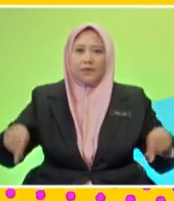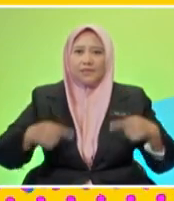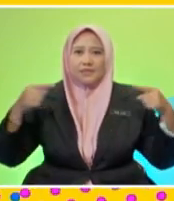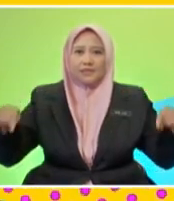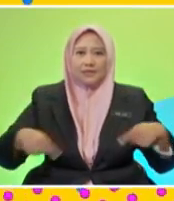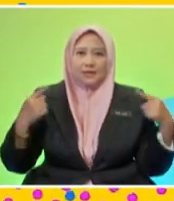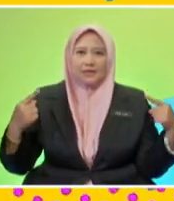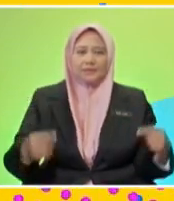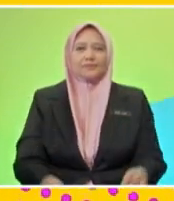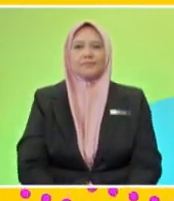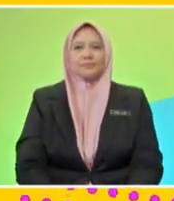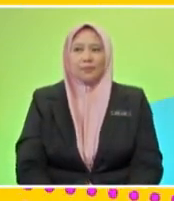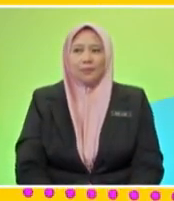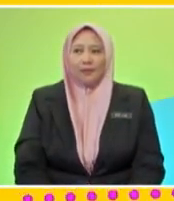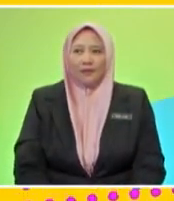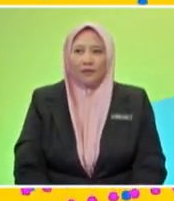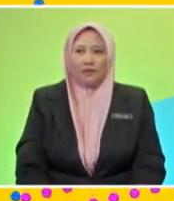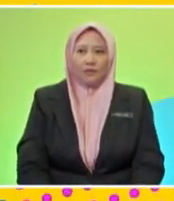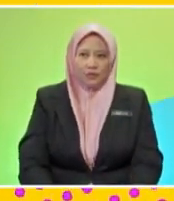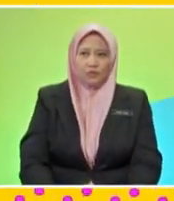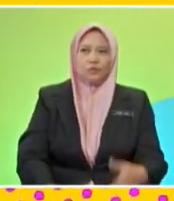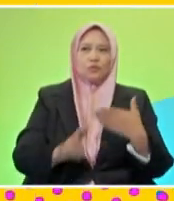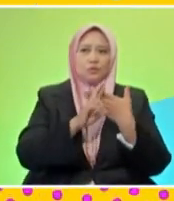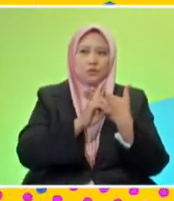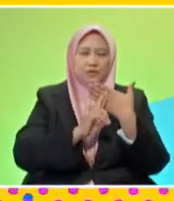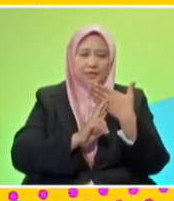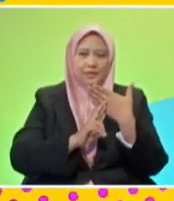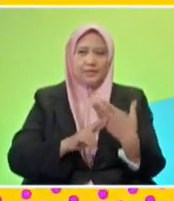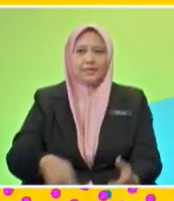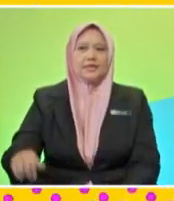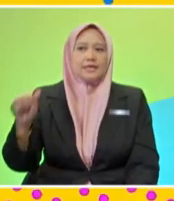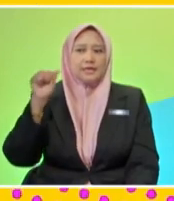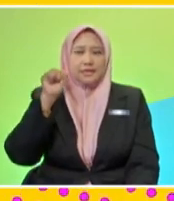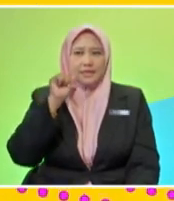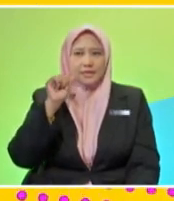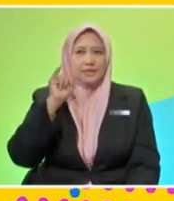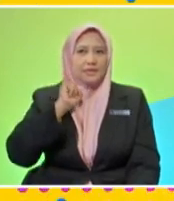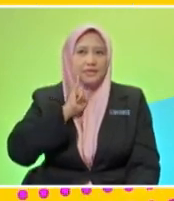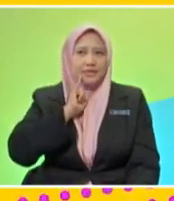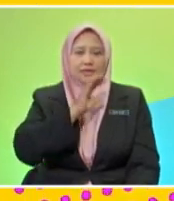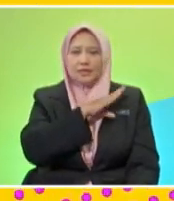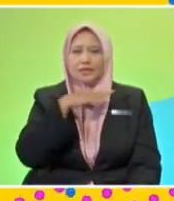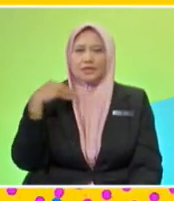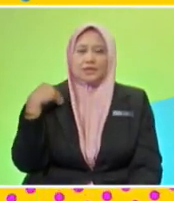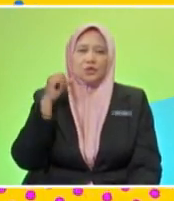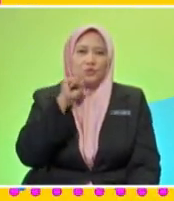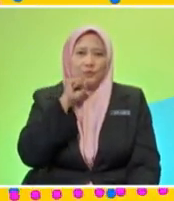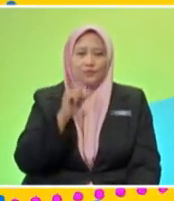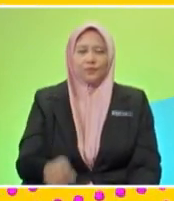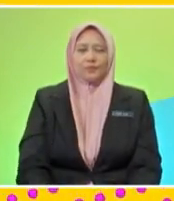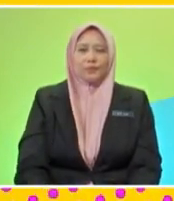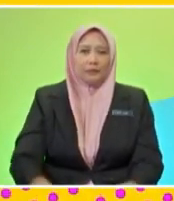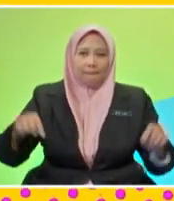persilakan Azra dan juga Aisyah Sofia jadi kumpulan roti. Baik. Manakala kumpulan pasta, kita persilakan Khairi Ros dan